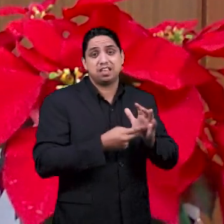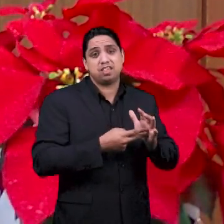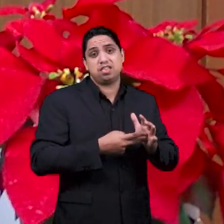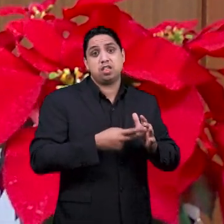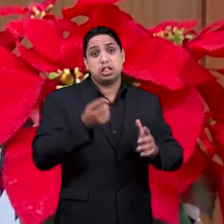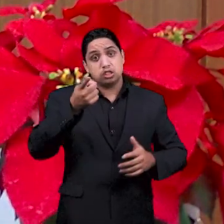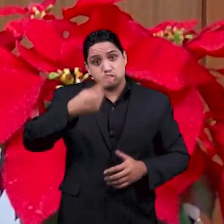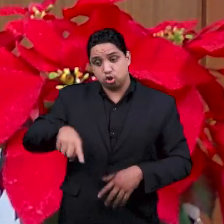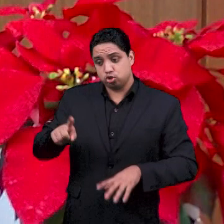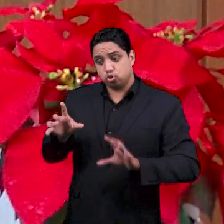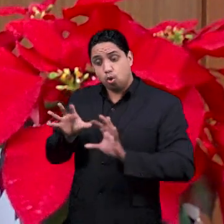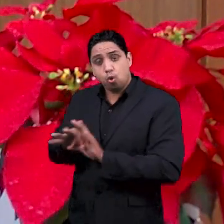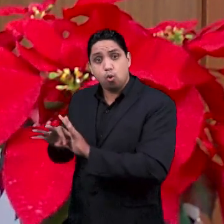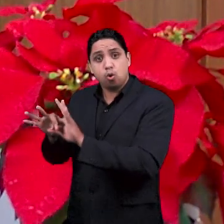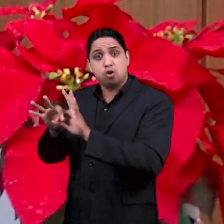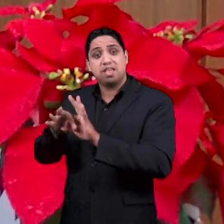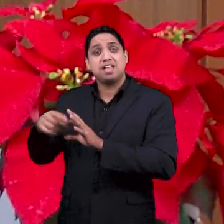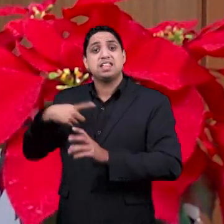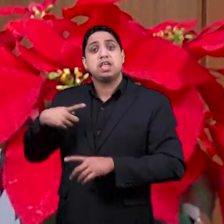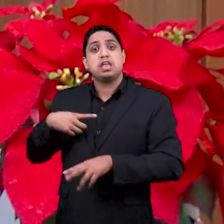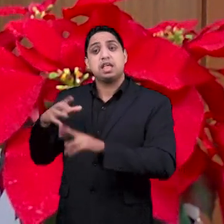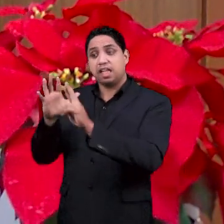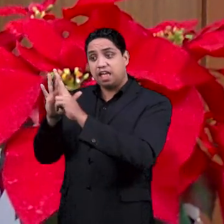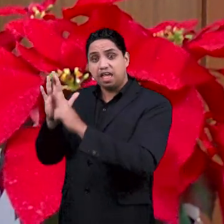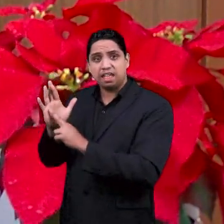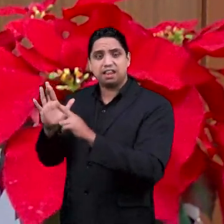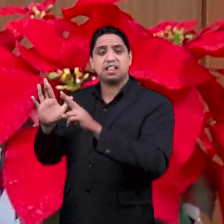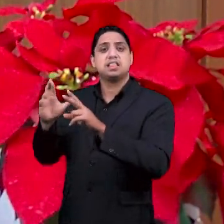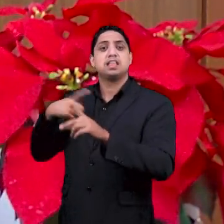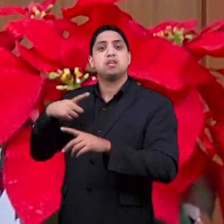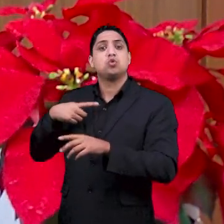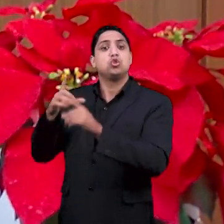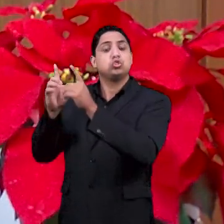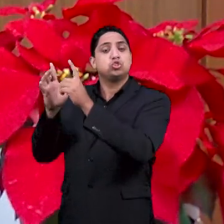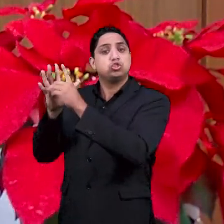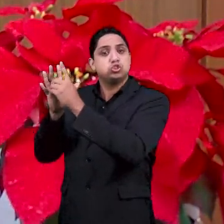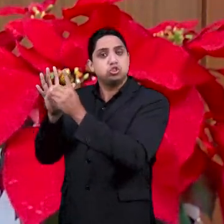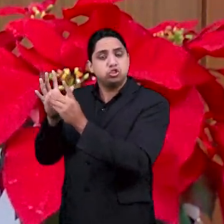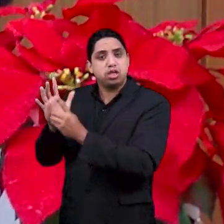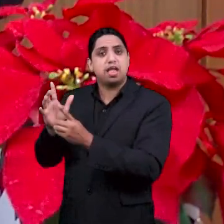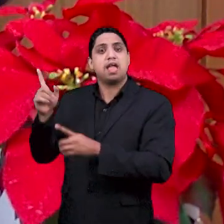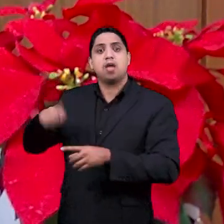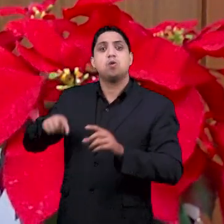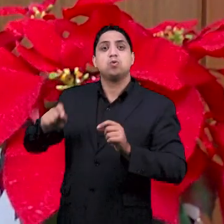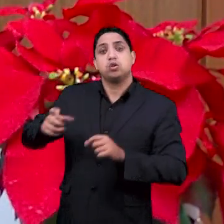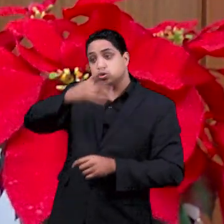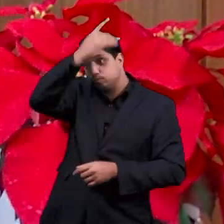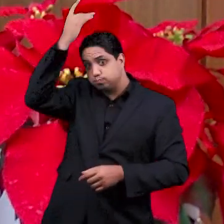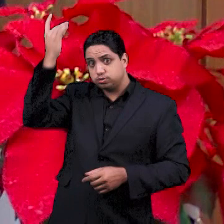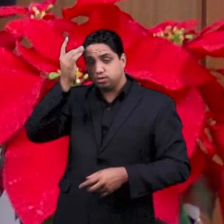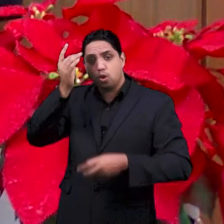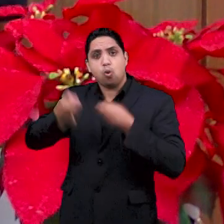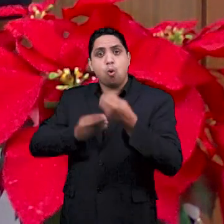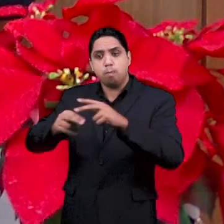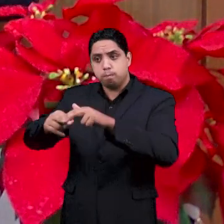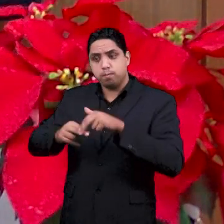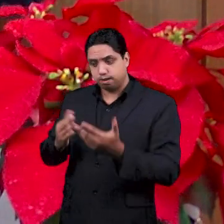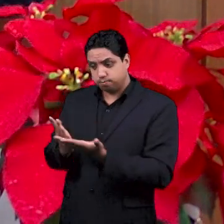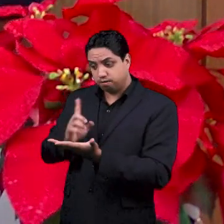– это не устав какой-то церкви, это Дух Святой. По